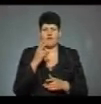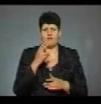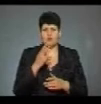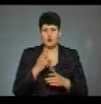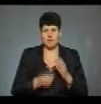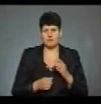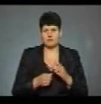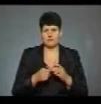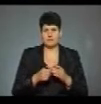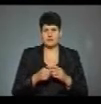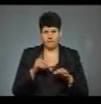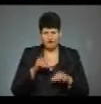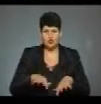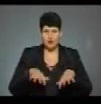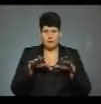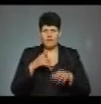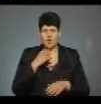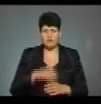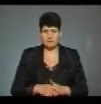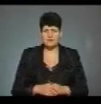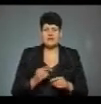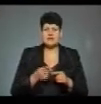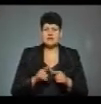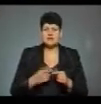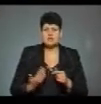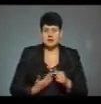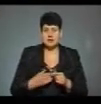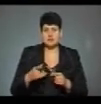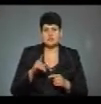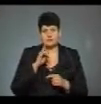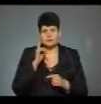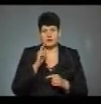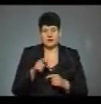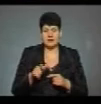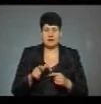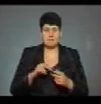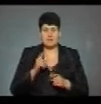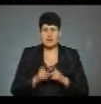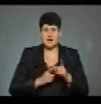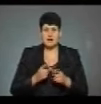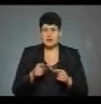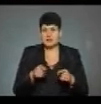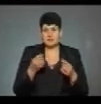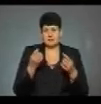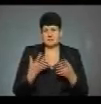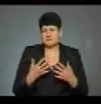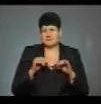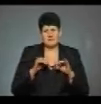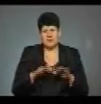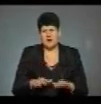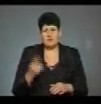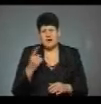Ця вистава про те, як життя юних гімназистів, наших однолітків, перевертається, і їхні буденні справи,